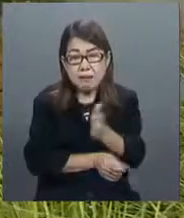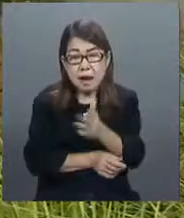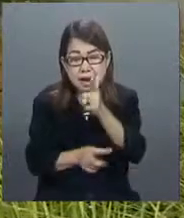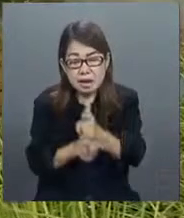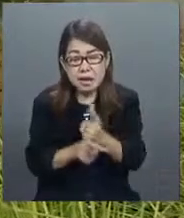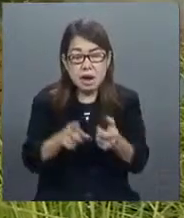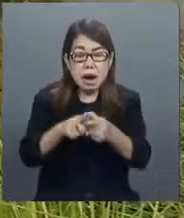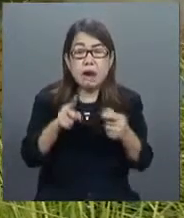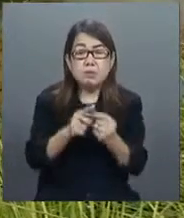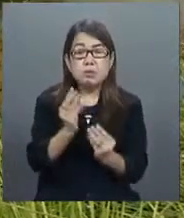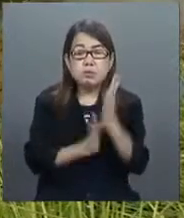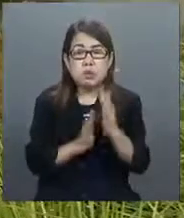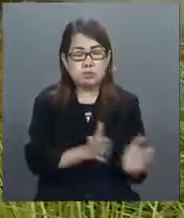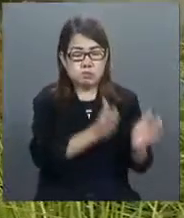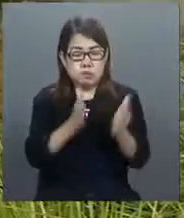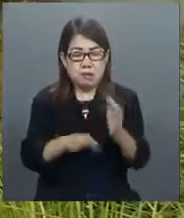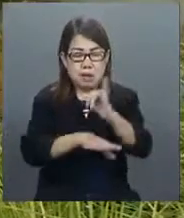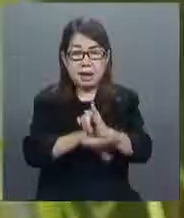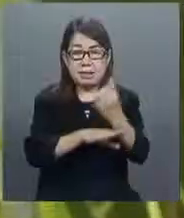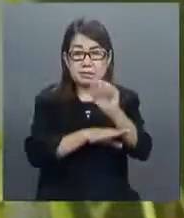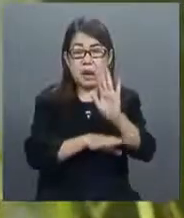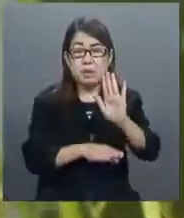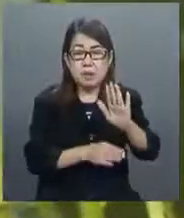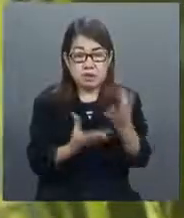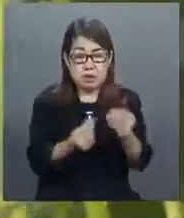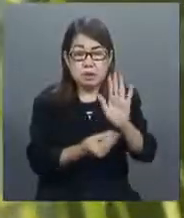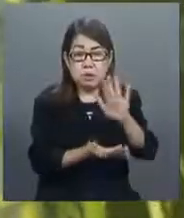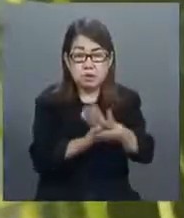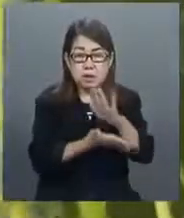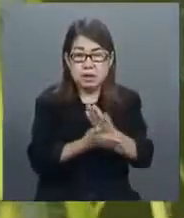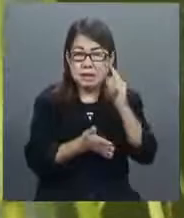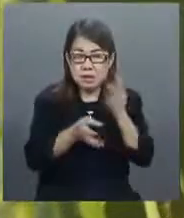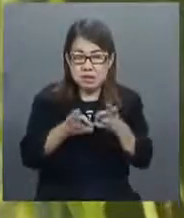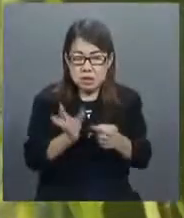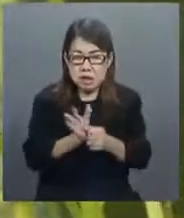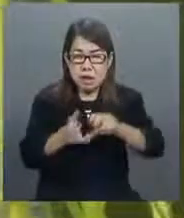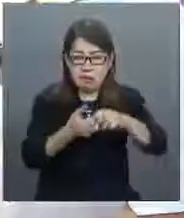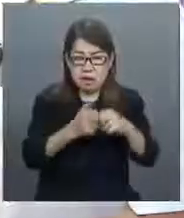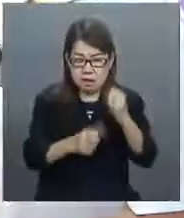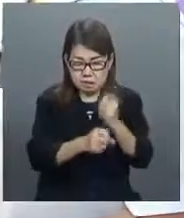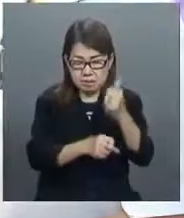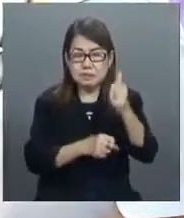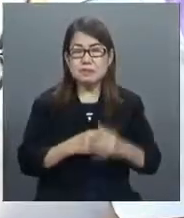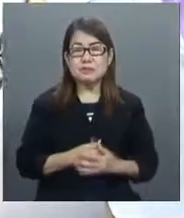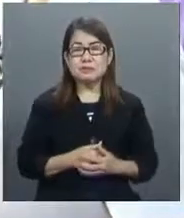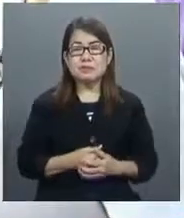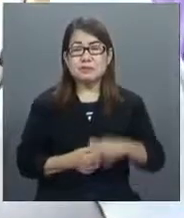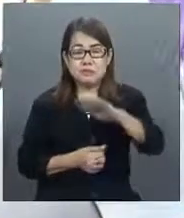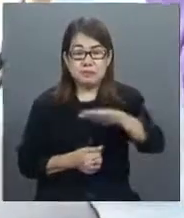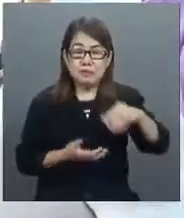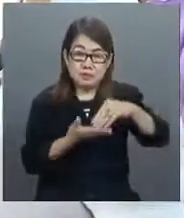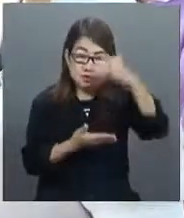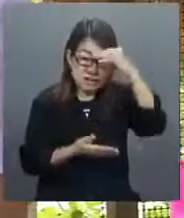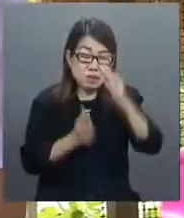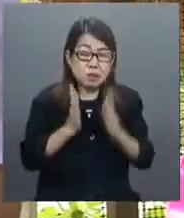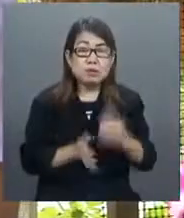มาจัดไว้บนพื้นที่15ไร่ของโรงเรียนคือแนวทางในการแก้ปัญหาเหล่านี้ค่ะนักเรียน18คน